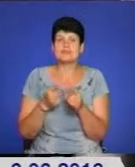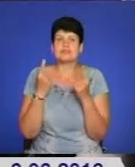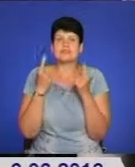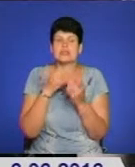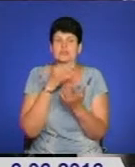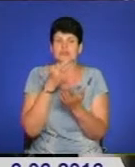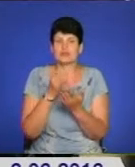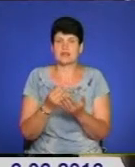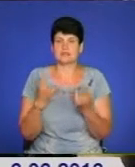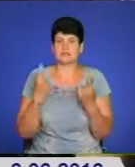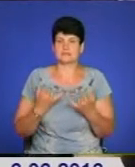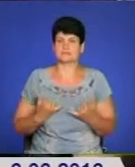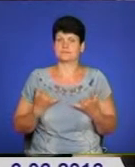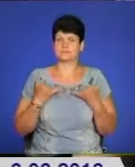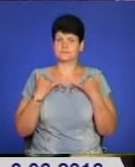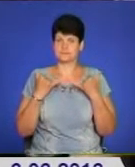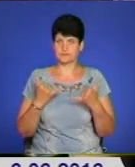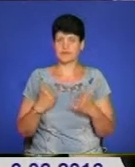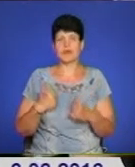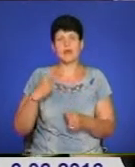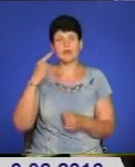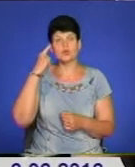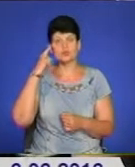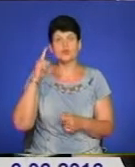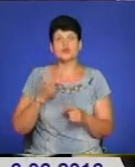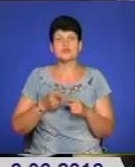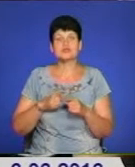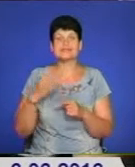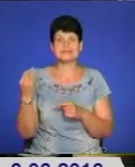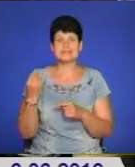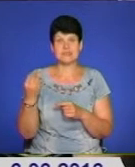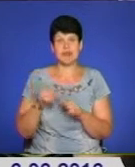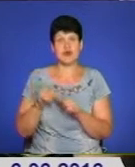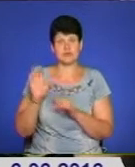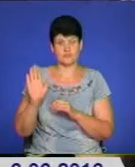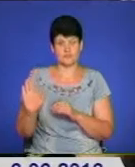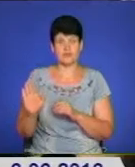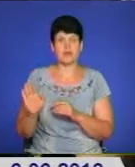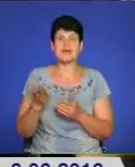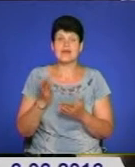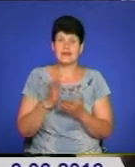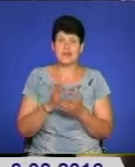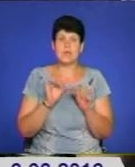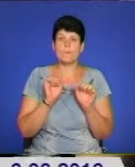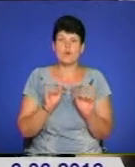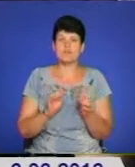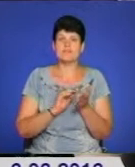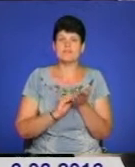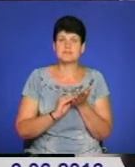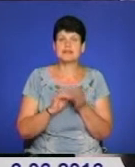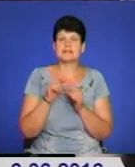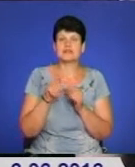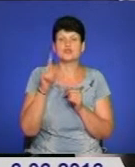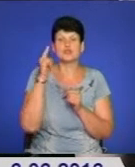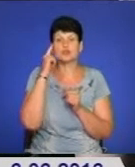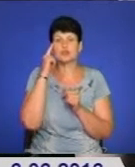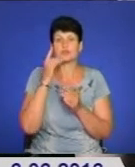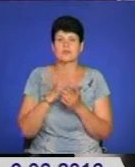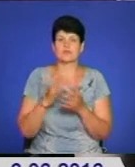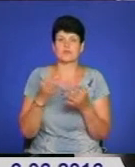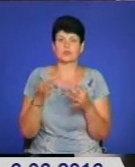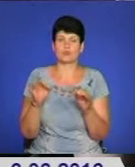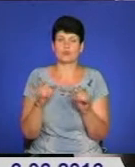велика честь. І я думаю, що це дуже цікаво ще, крім цього, тому що є можливість писати те, що ти думаєш, є свобода